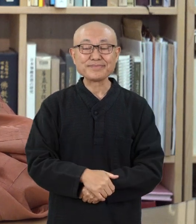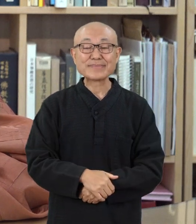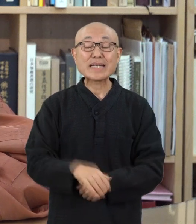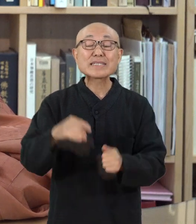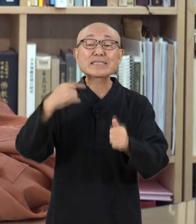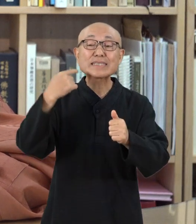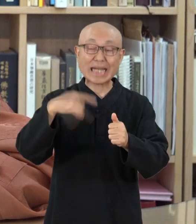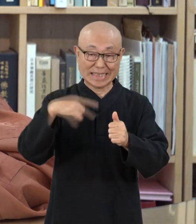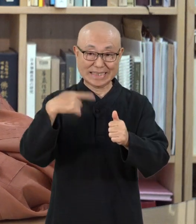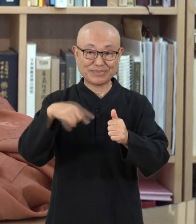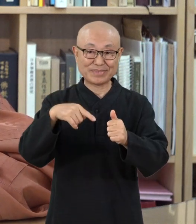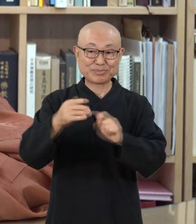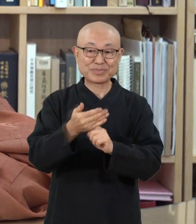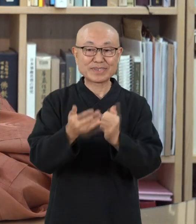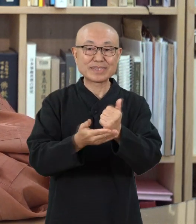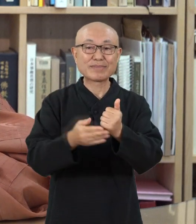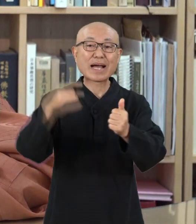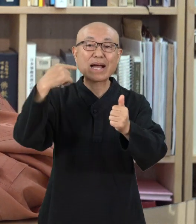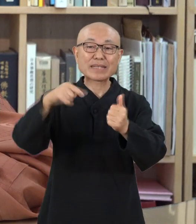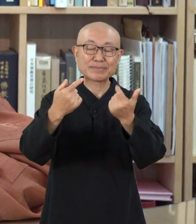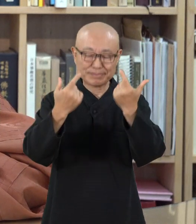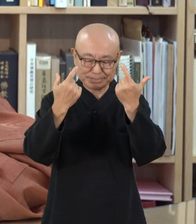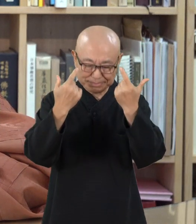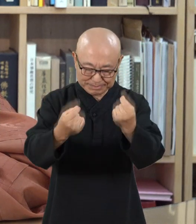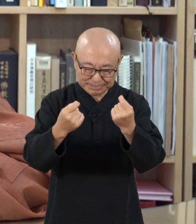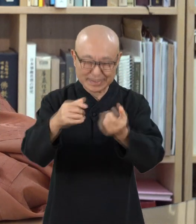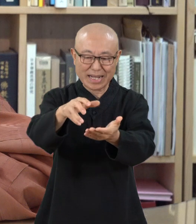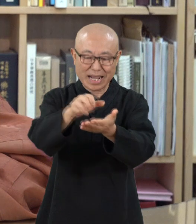바로 부처님의 가르침 속에